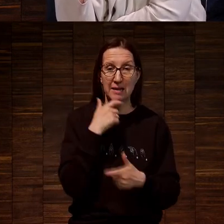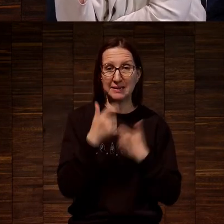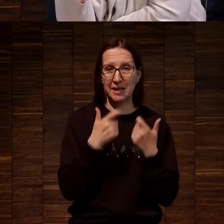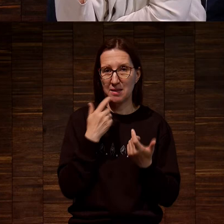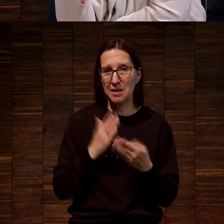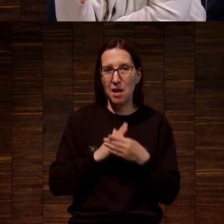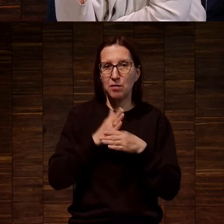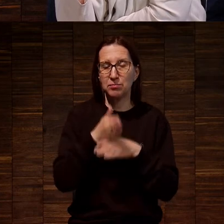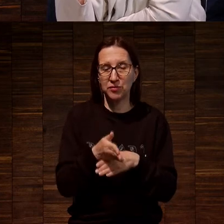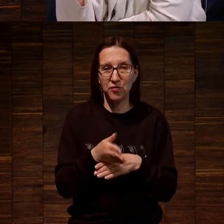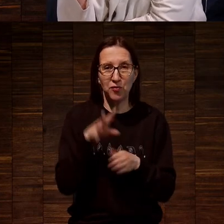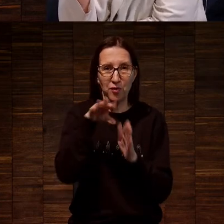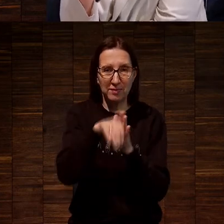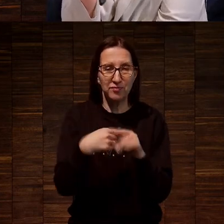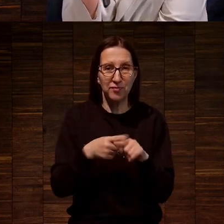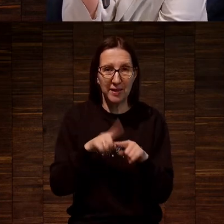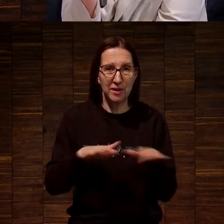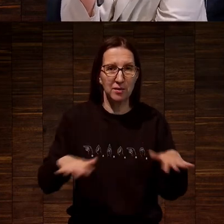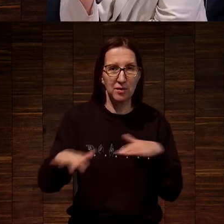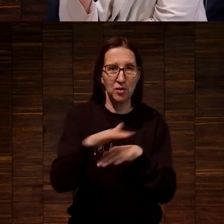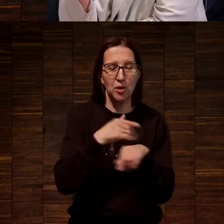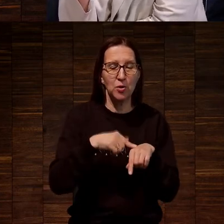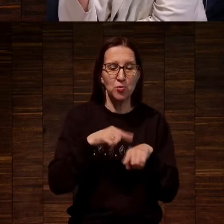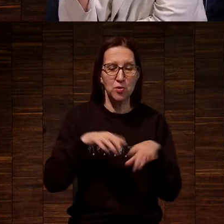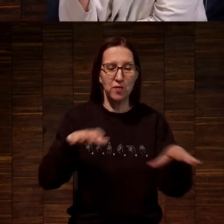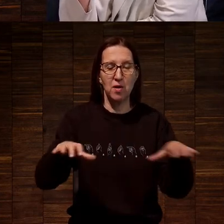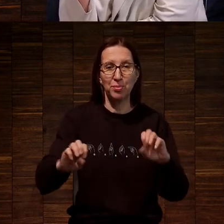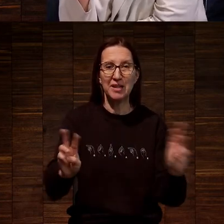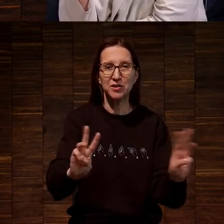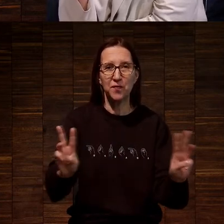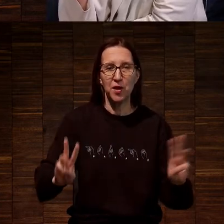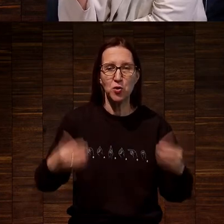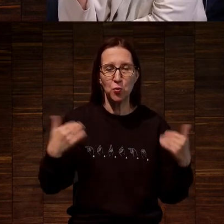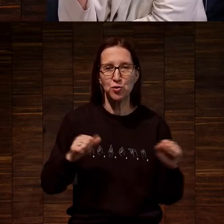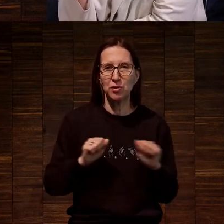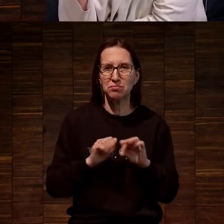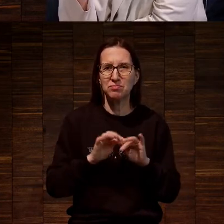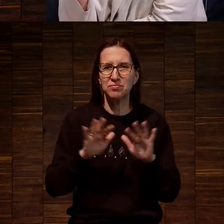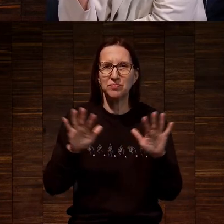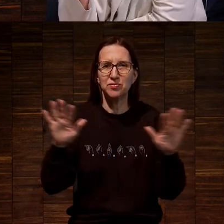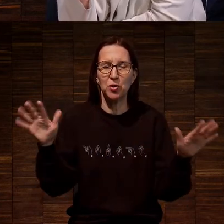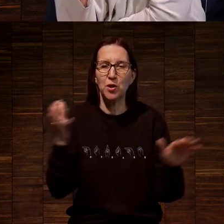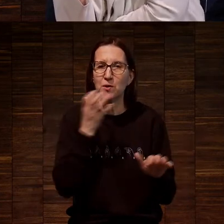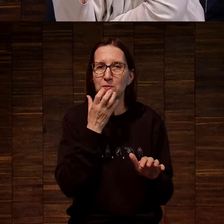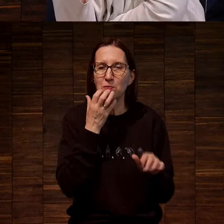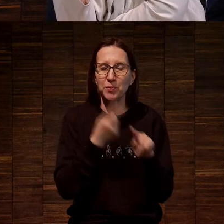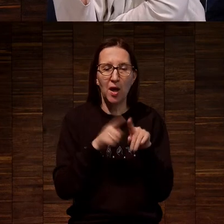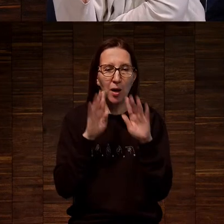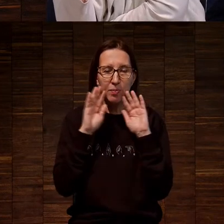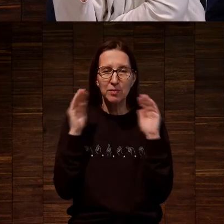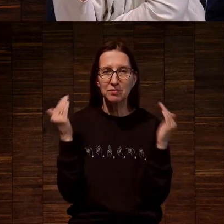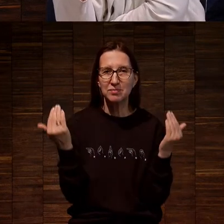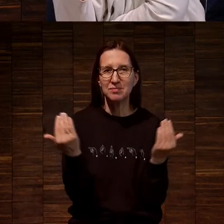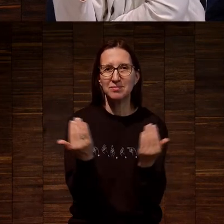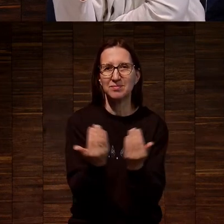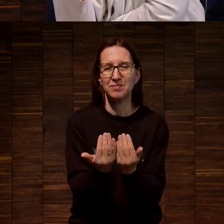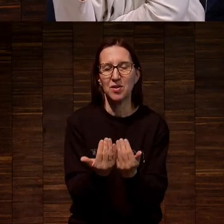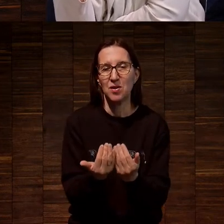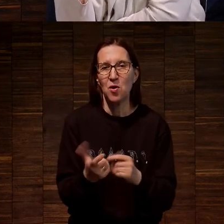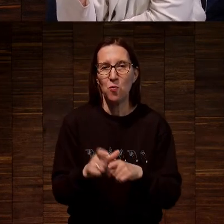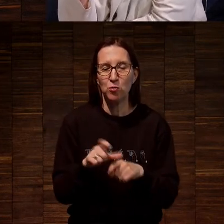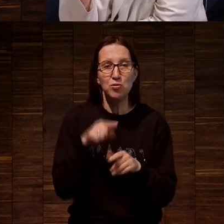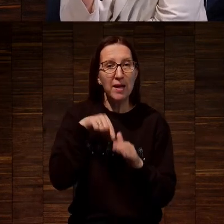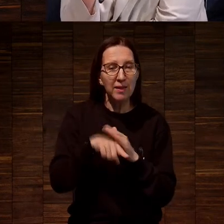в пространство, прогретое вот этими свечами, такую утробу. И кроме того, там было